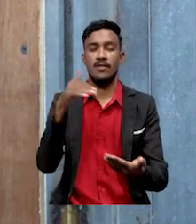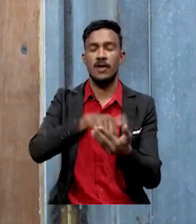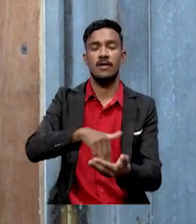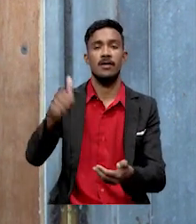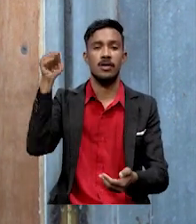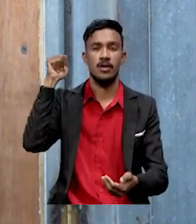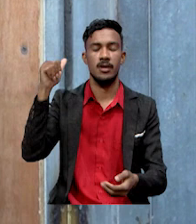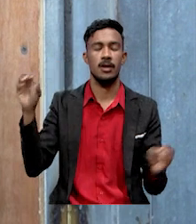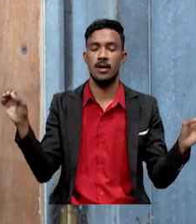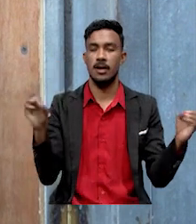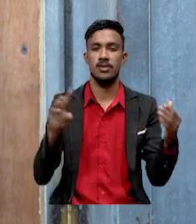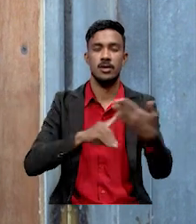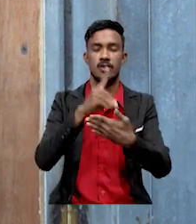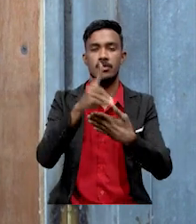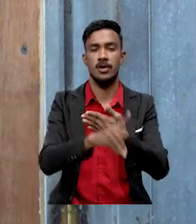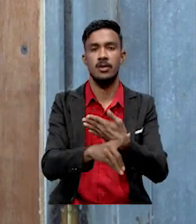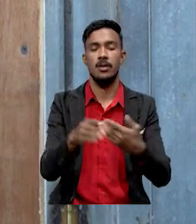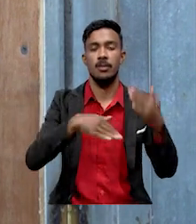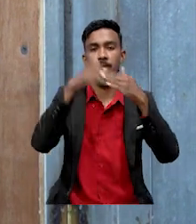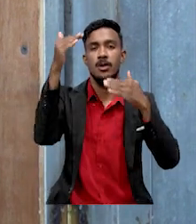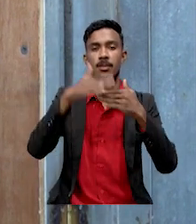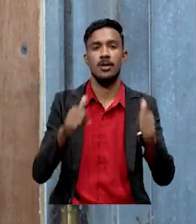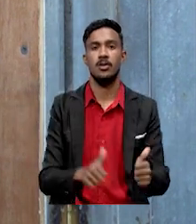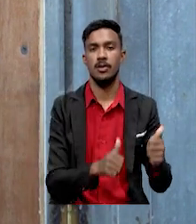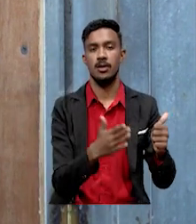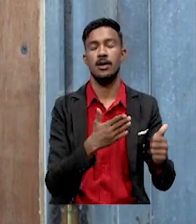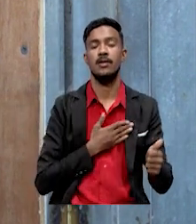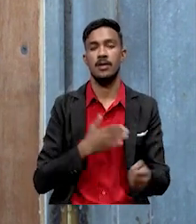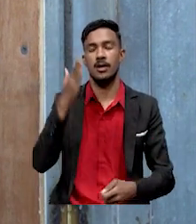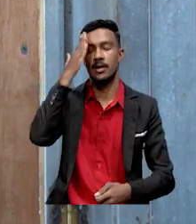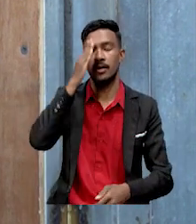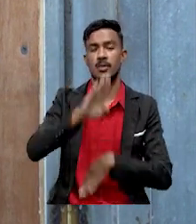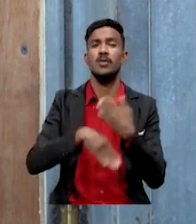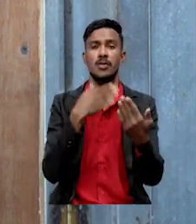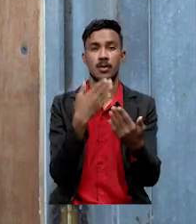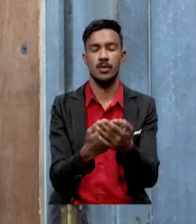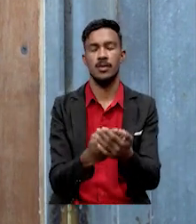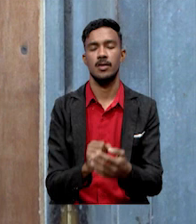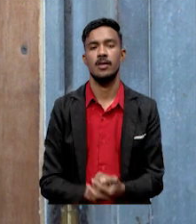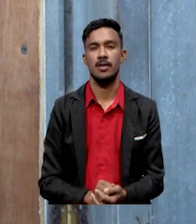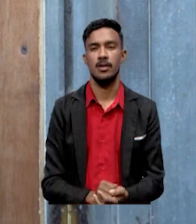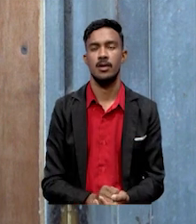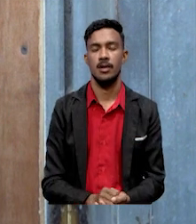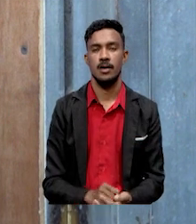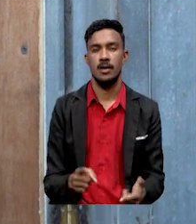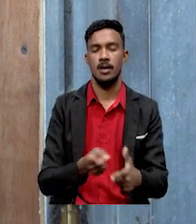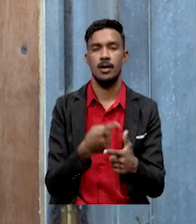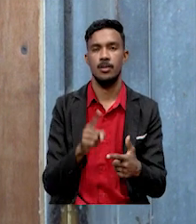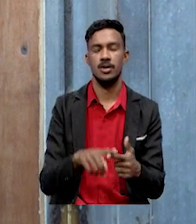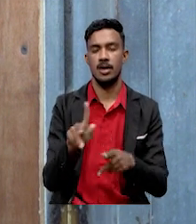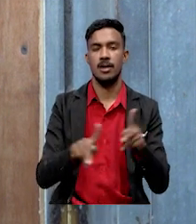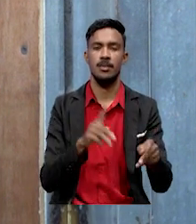desenvolvimento e problema ne tuir hau ni hate ne mai husi buat tirak ne hoto la la ruma ya mane bela ya